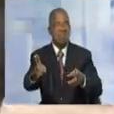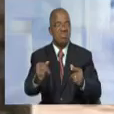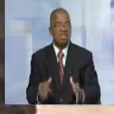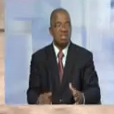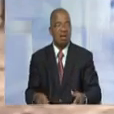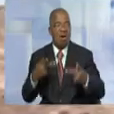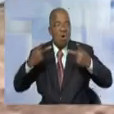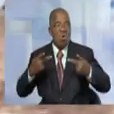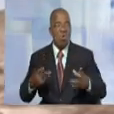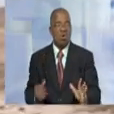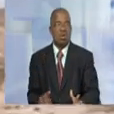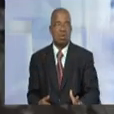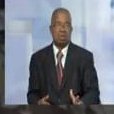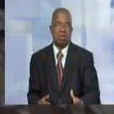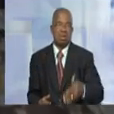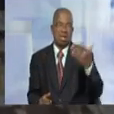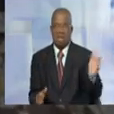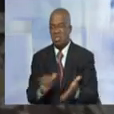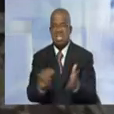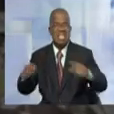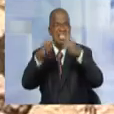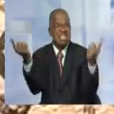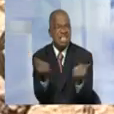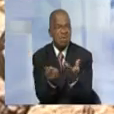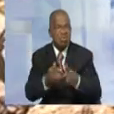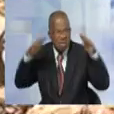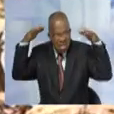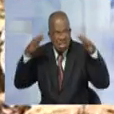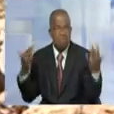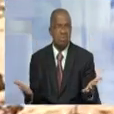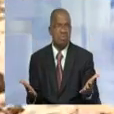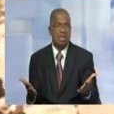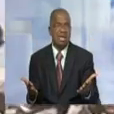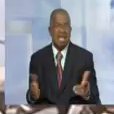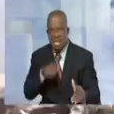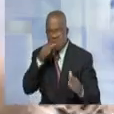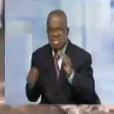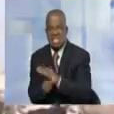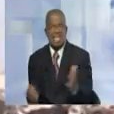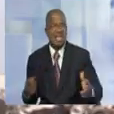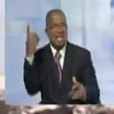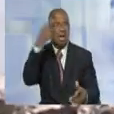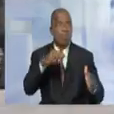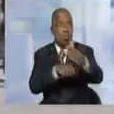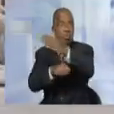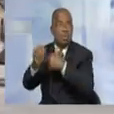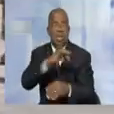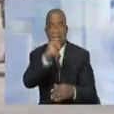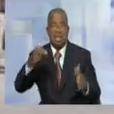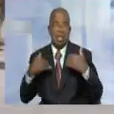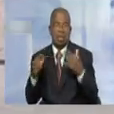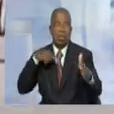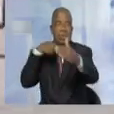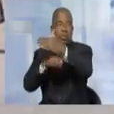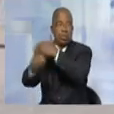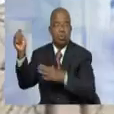de l'armée afghane. Les talibans ont revendiqué l'attaque via SMS à des organes de presse. Des forces supplémentaires ont été envoyées sur place et l'armée a lancé